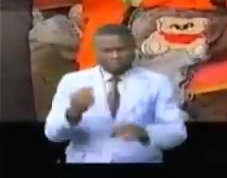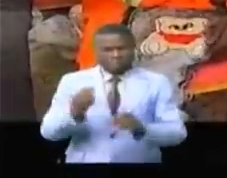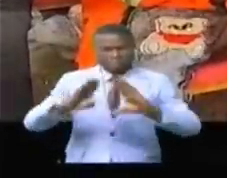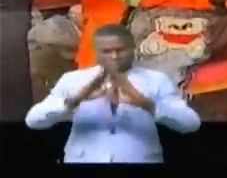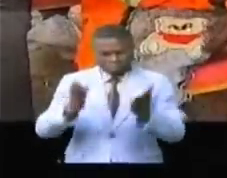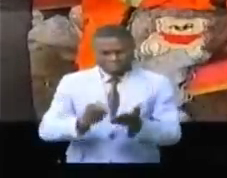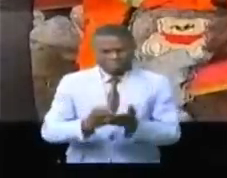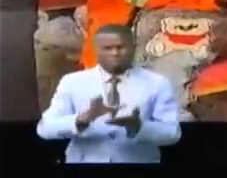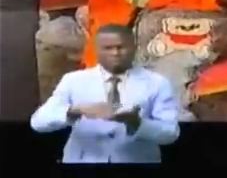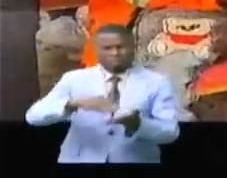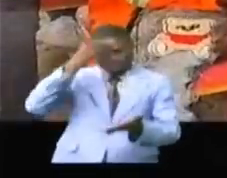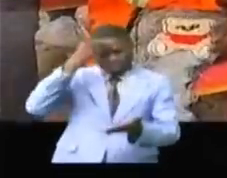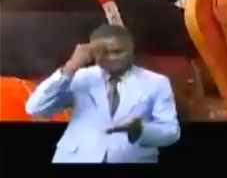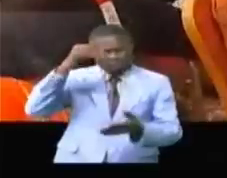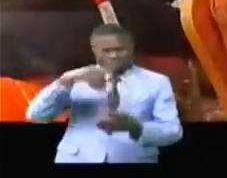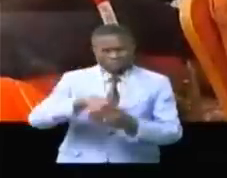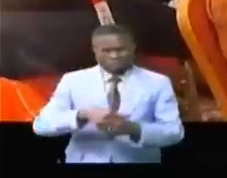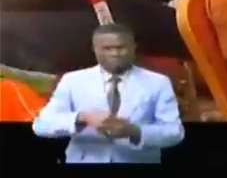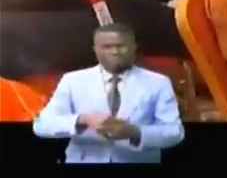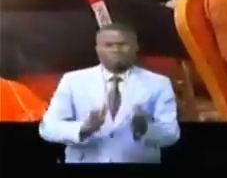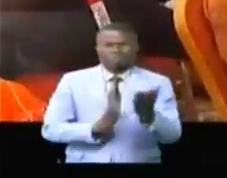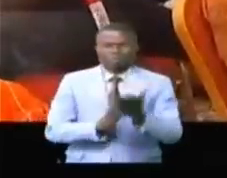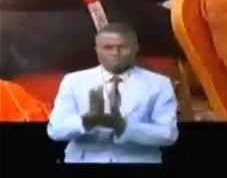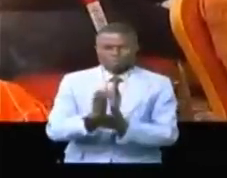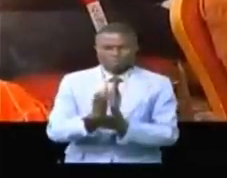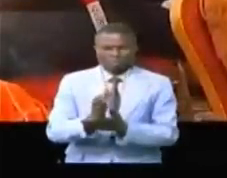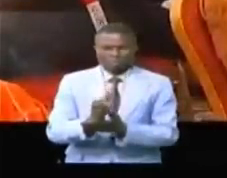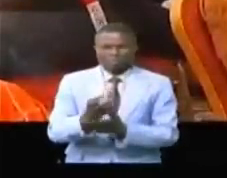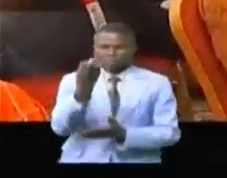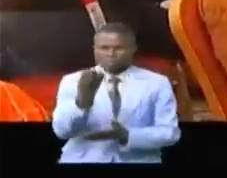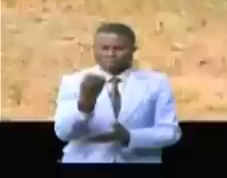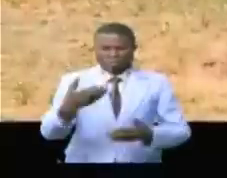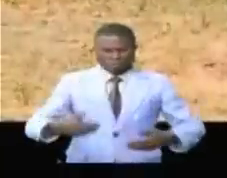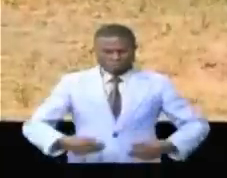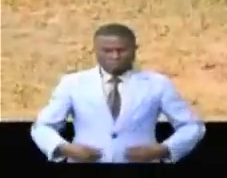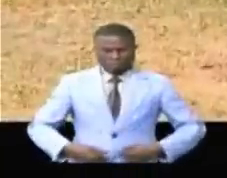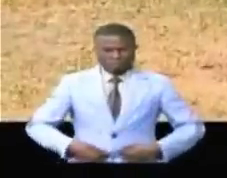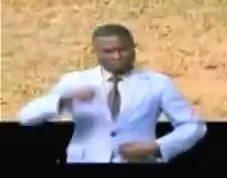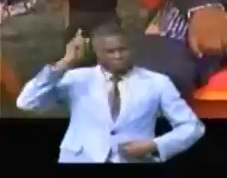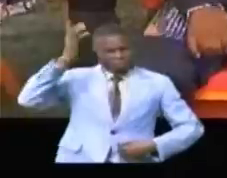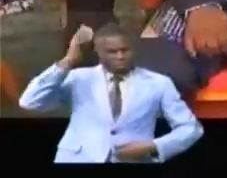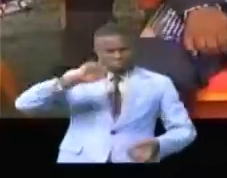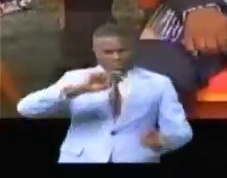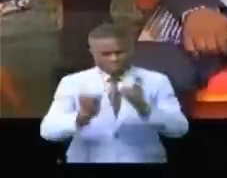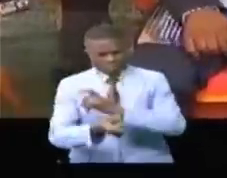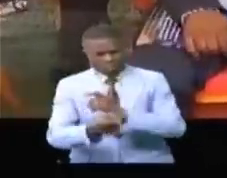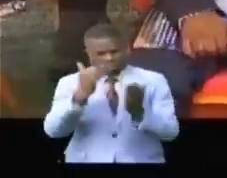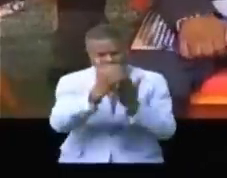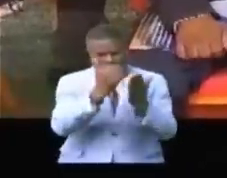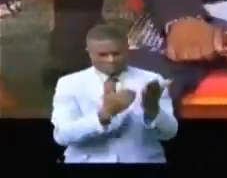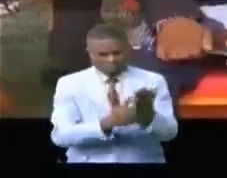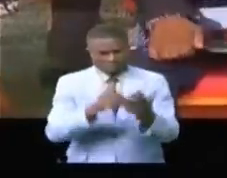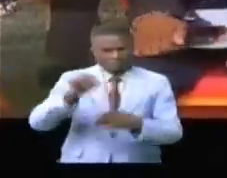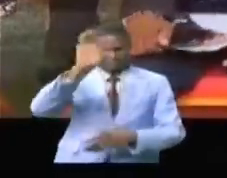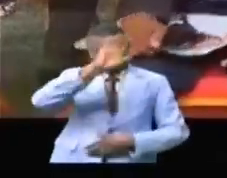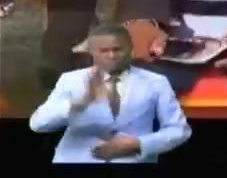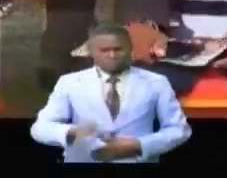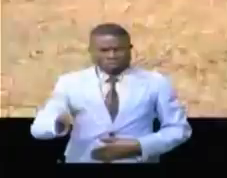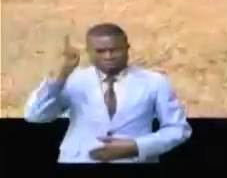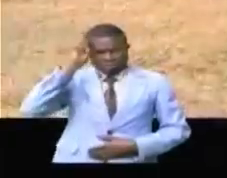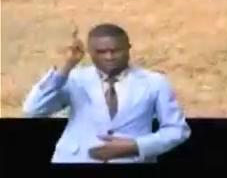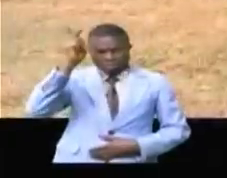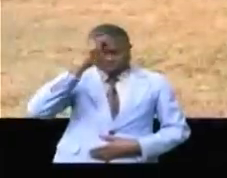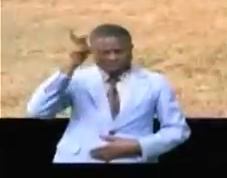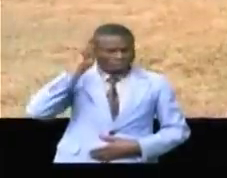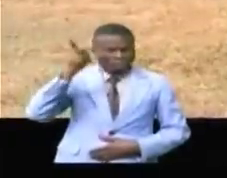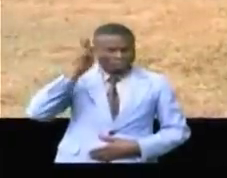qu'ils ont de positif de manière holistique. Près de 40 jeunes, autrefois Kuluna, répertoriés dans les communes de Kimbanseke,